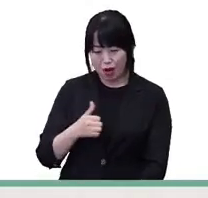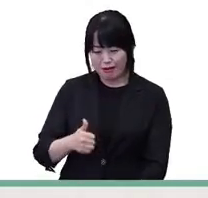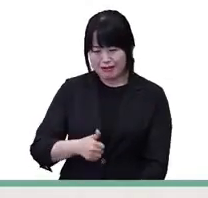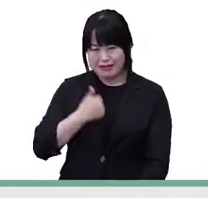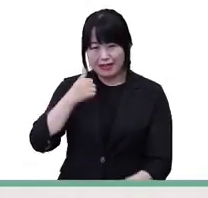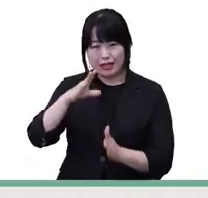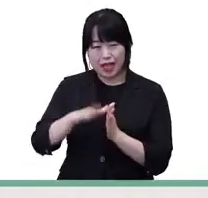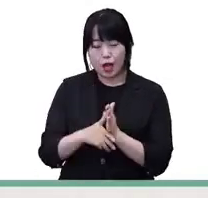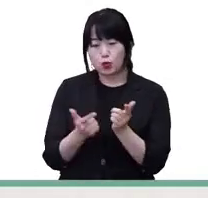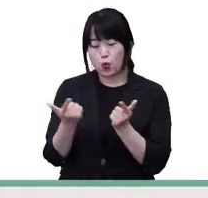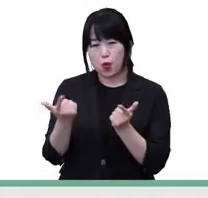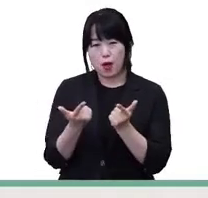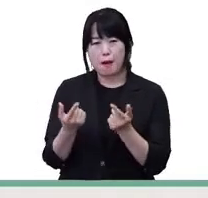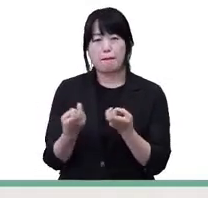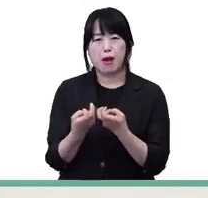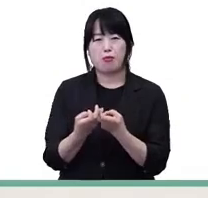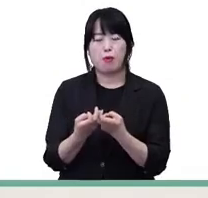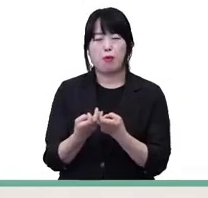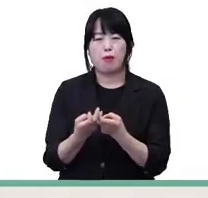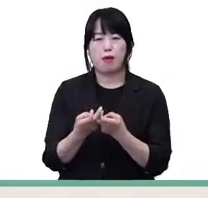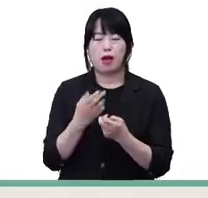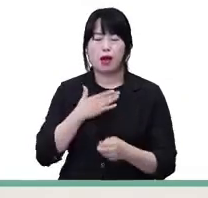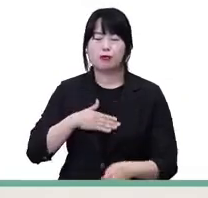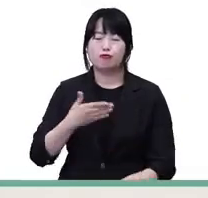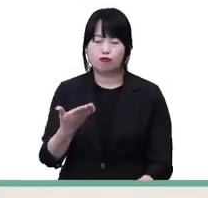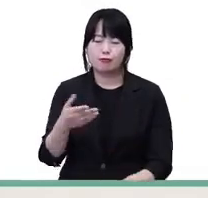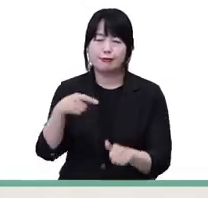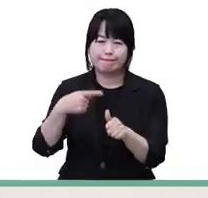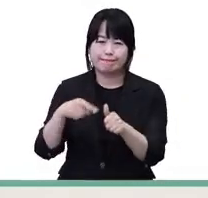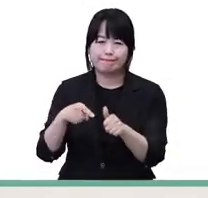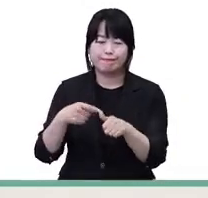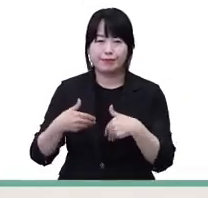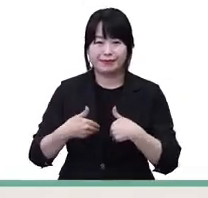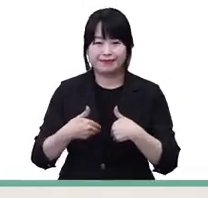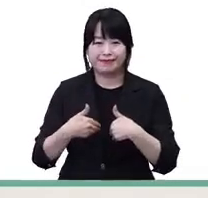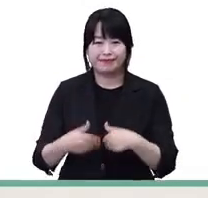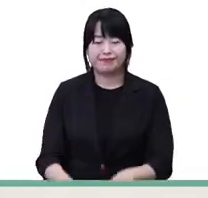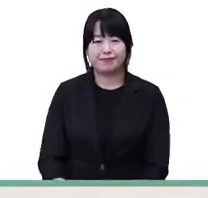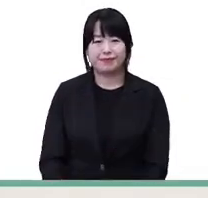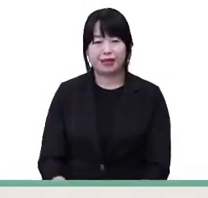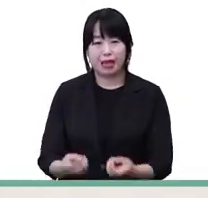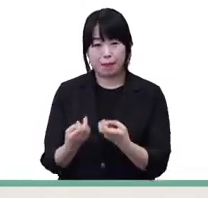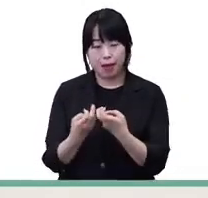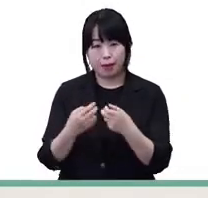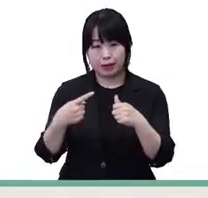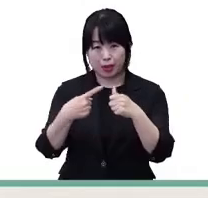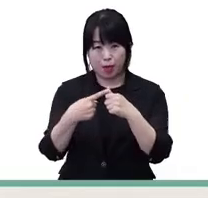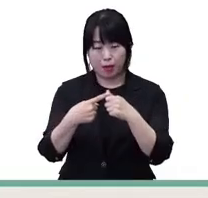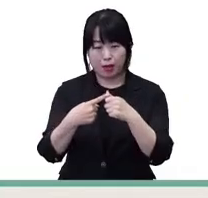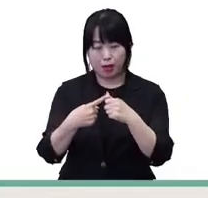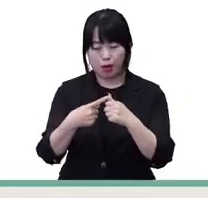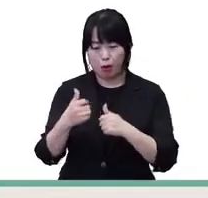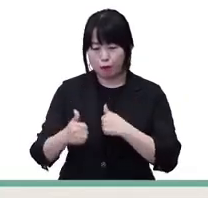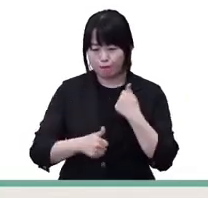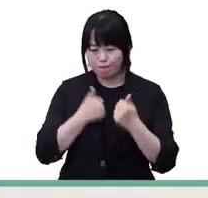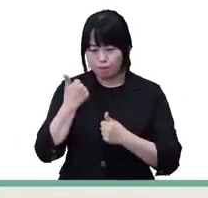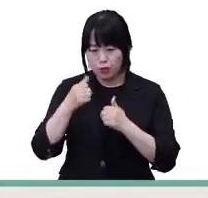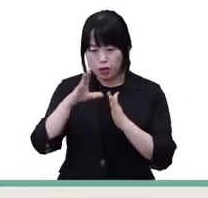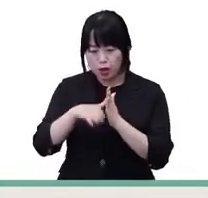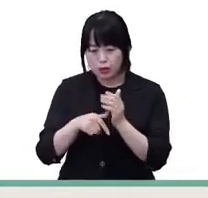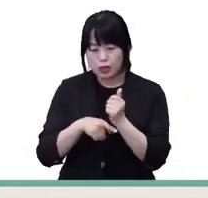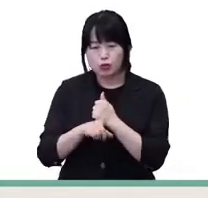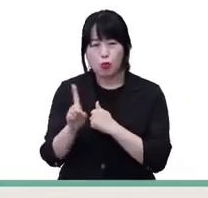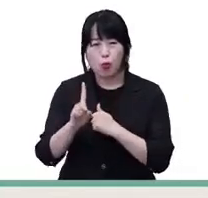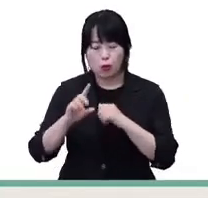이렇게 가르쳐줄까 많이 고민을 하십니다. 제일 먼저는요. 분노를 생기는 그 원인을 아이